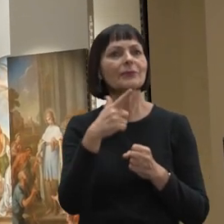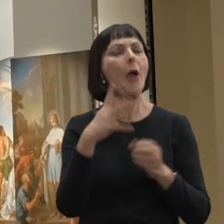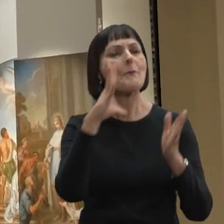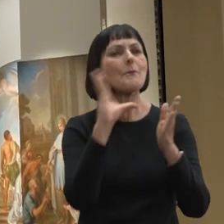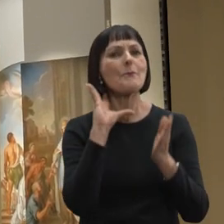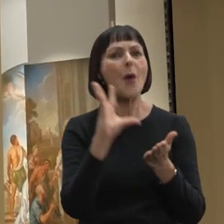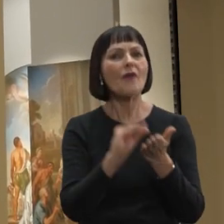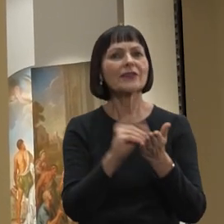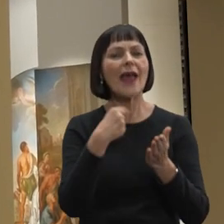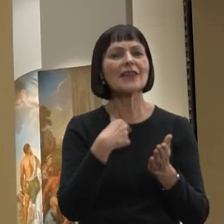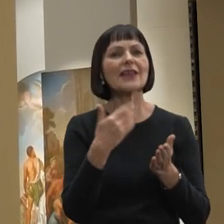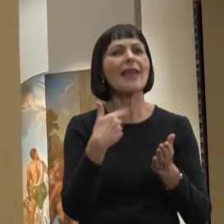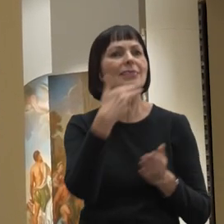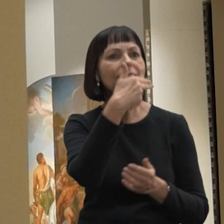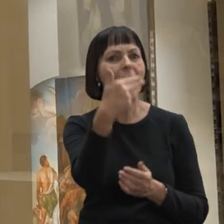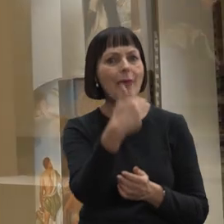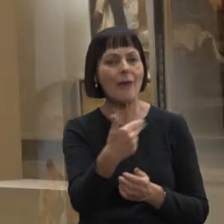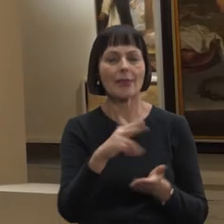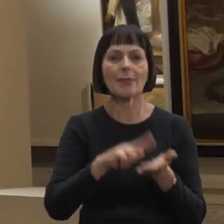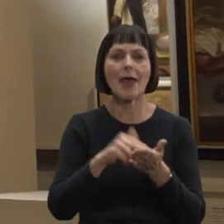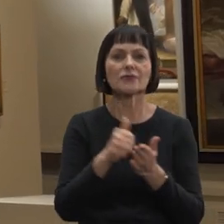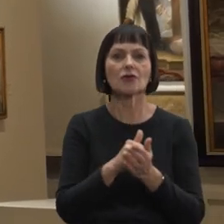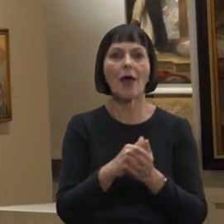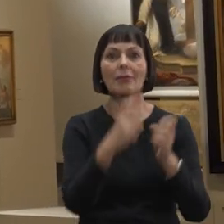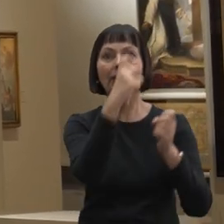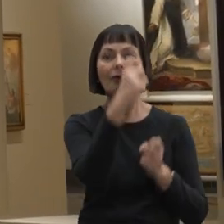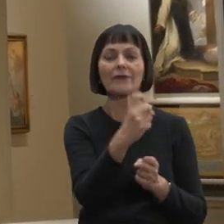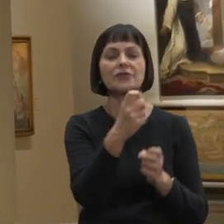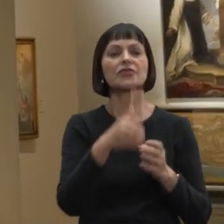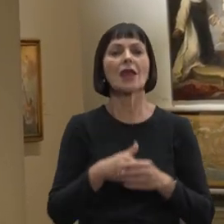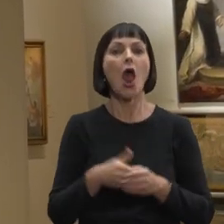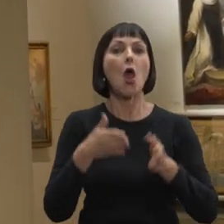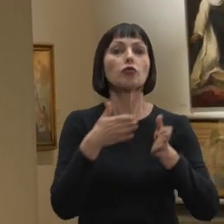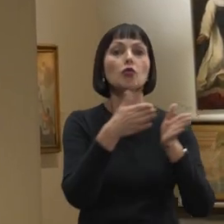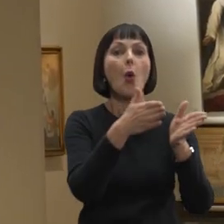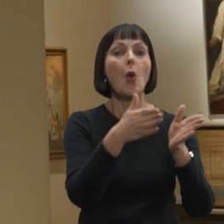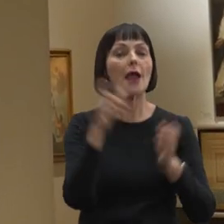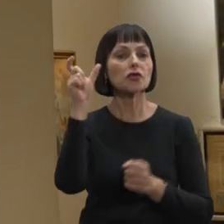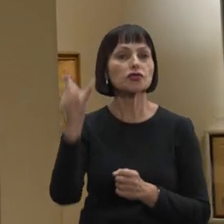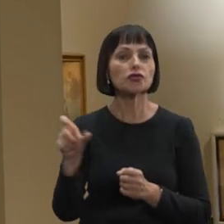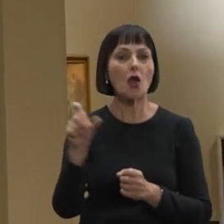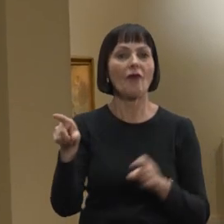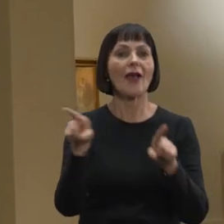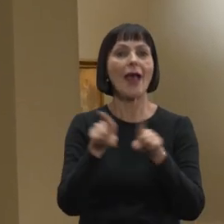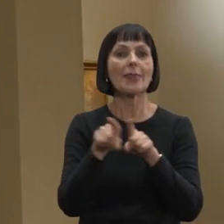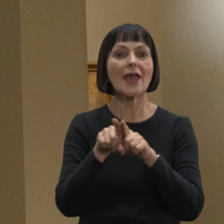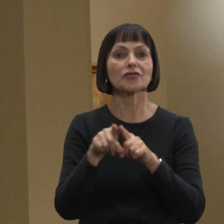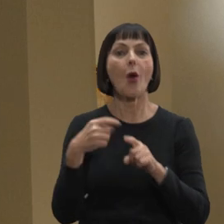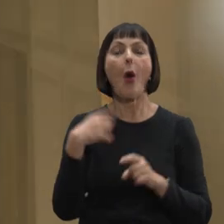gdzie powtarzają się pewne wątki tematyczne, na przykład wisi tutaj Droga Krzyżowa, mamy cały